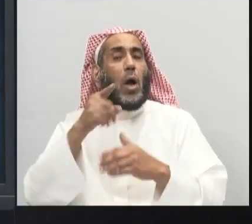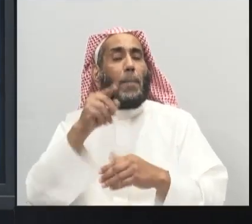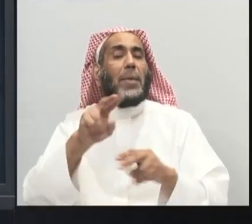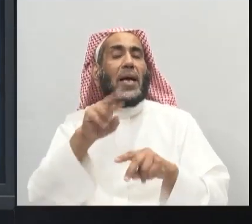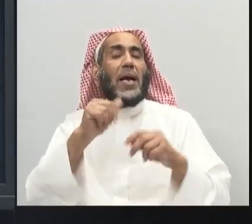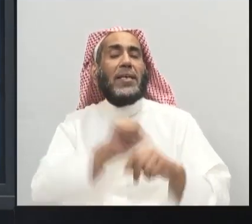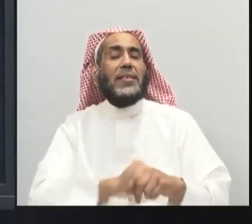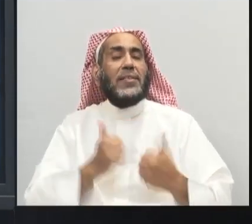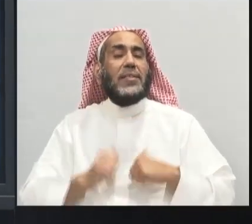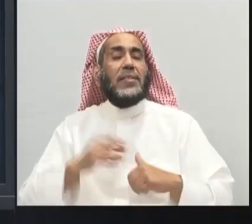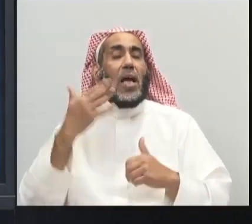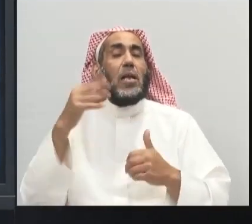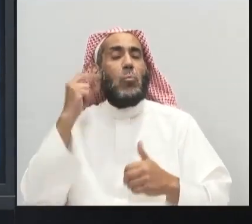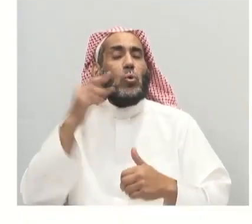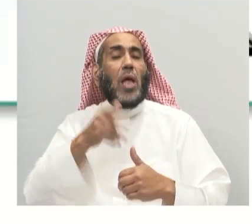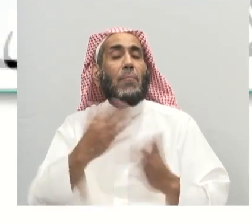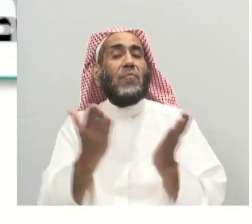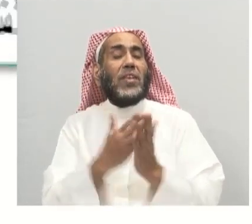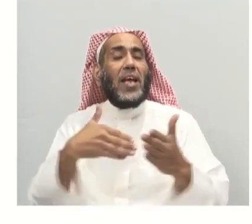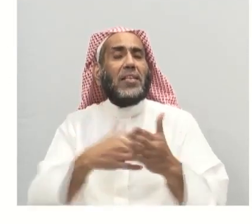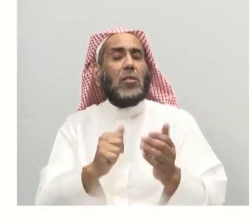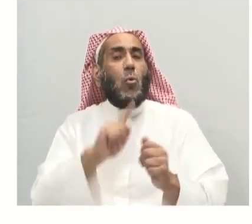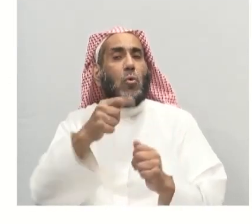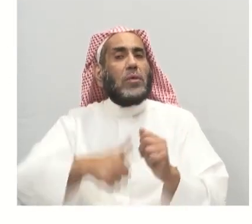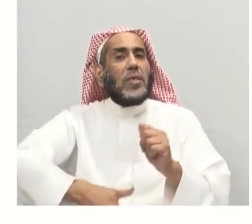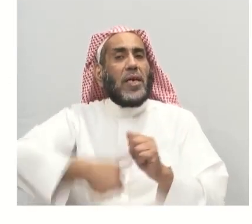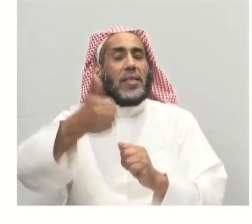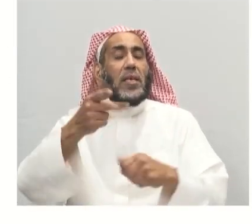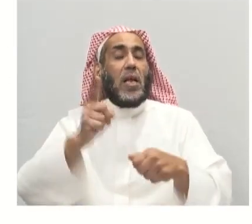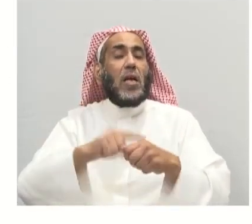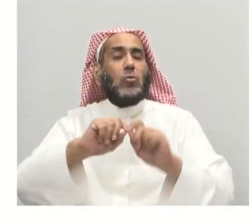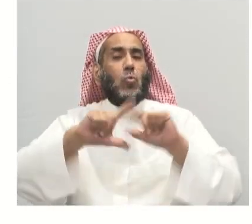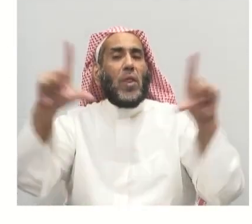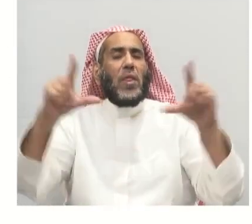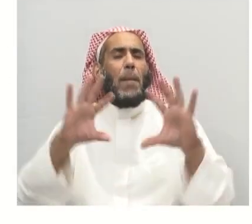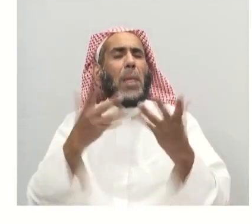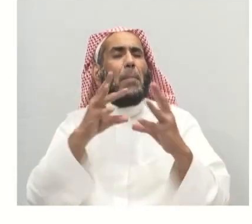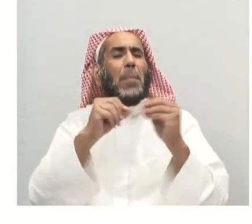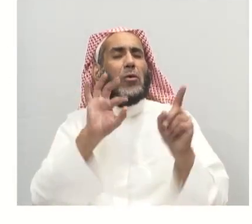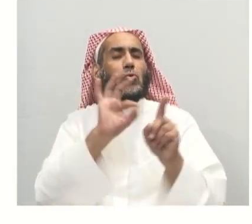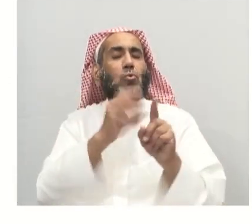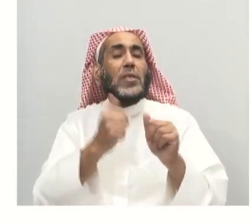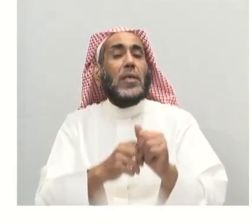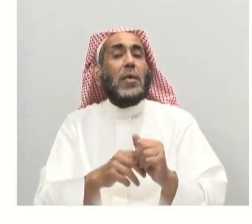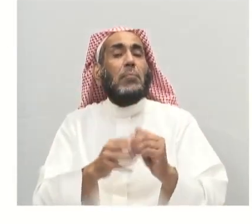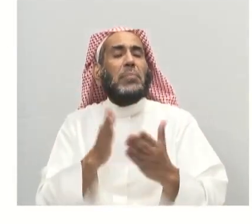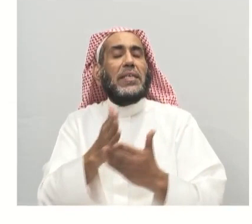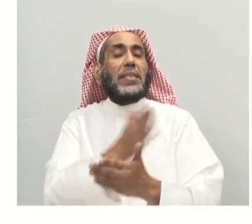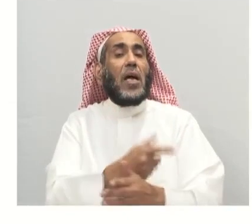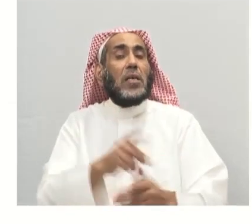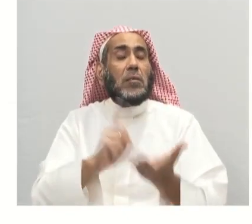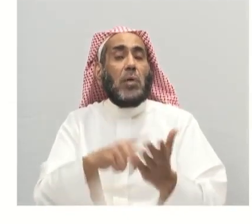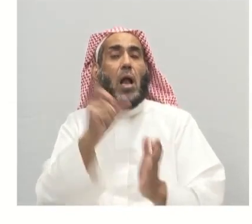واختي الطالبه في نهايه الدرس ان تكون قادرا على ان توضح ما المقصود بنطاق تطبيق